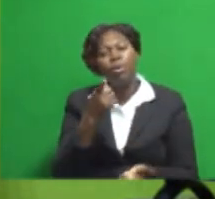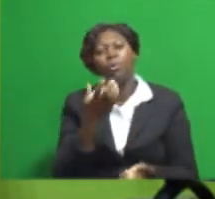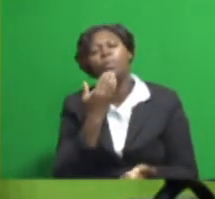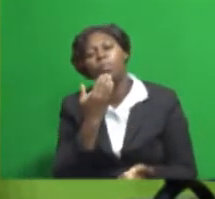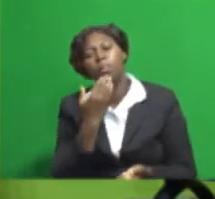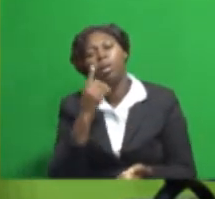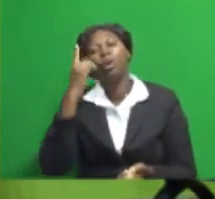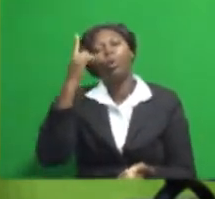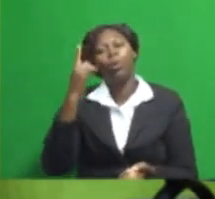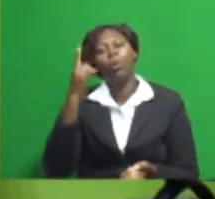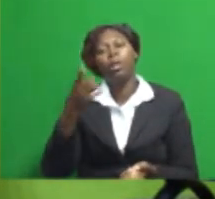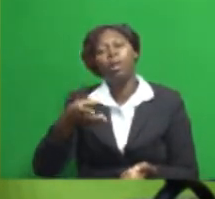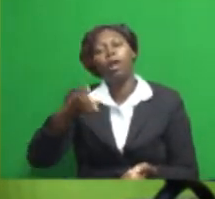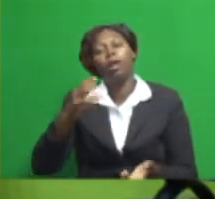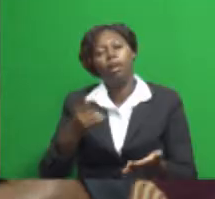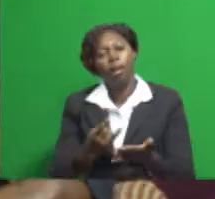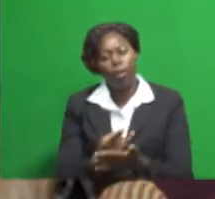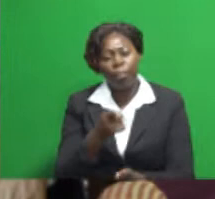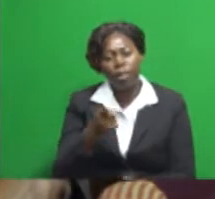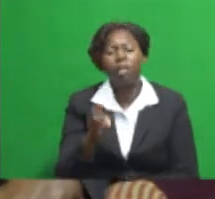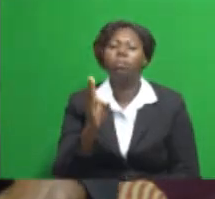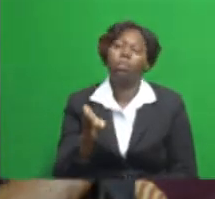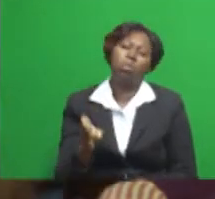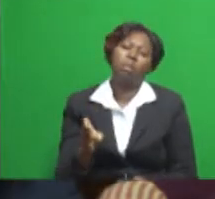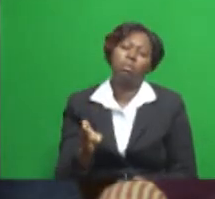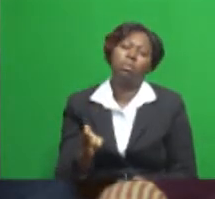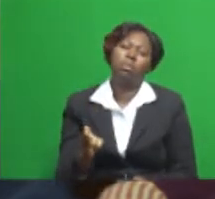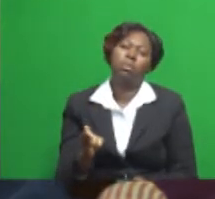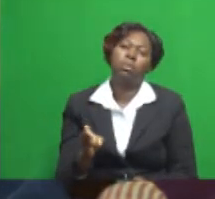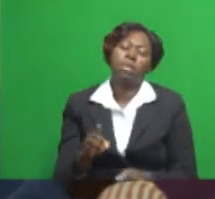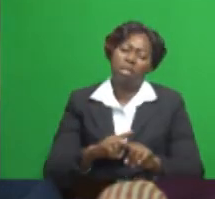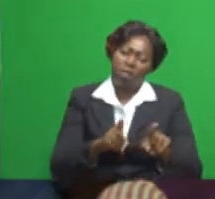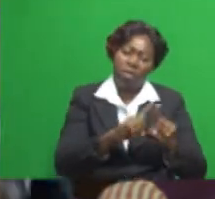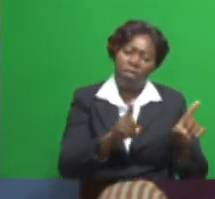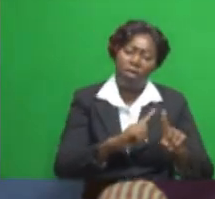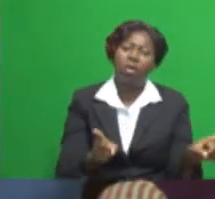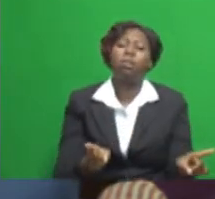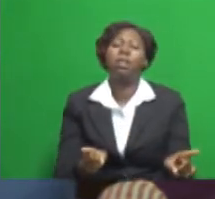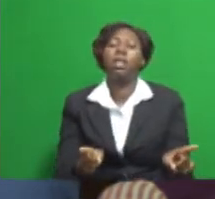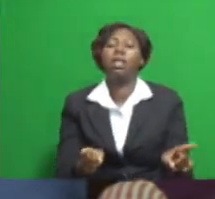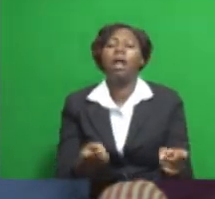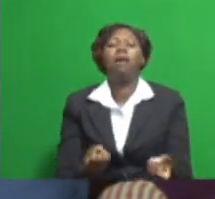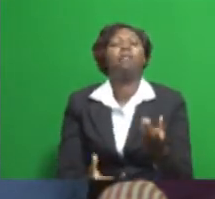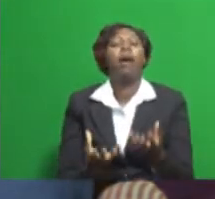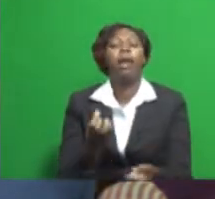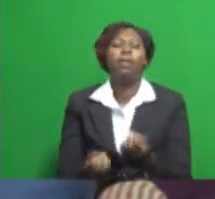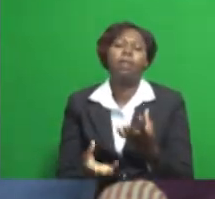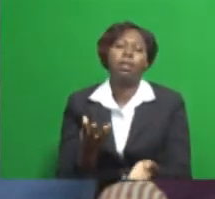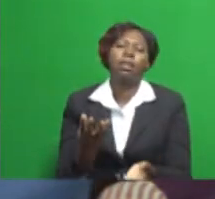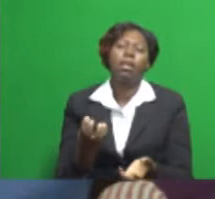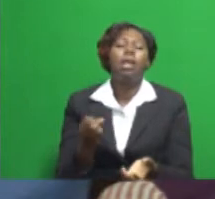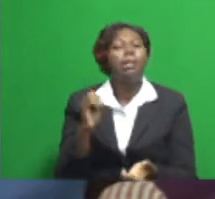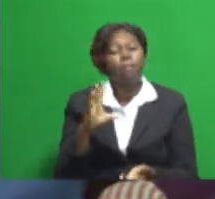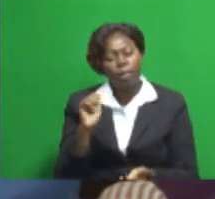dzinogona kudaro dziri kusangana nevateereri vedu. Exactly. Kune vakawanda chere including vateereri vedu. Vane